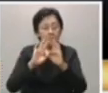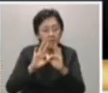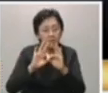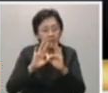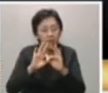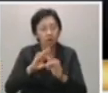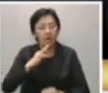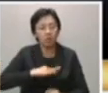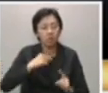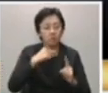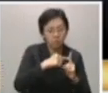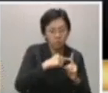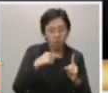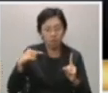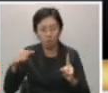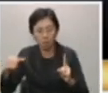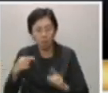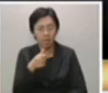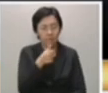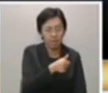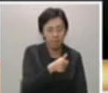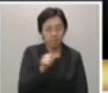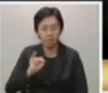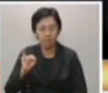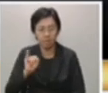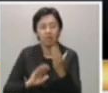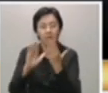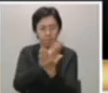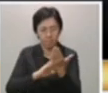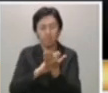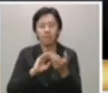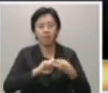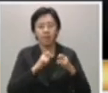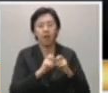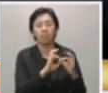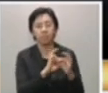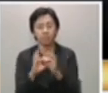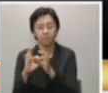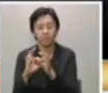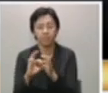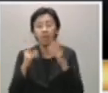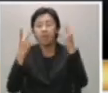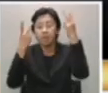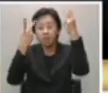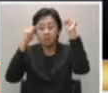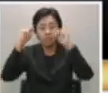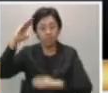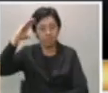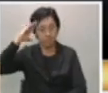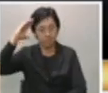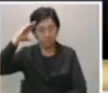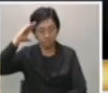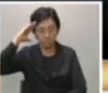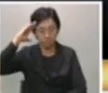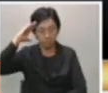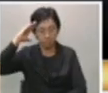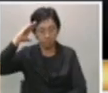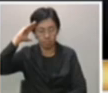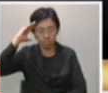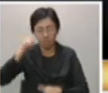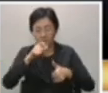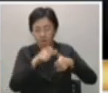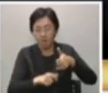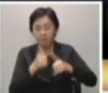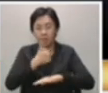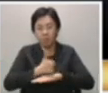บต่อชาติและประชาชนอย่างมากพลเอกประยุทธ์จันทร์โอชาอาจจะเป็นผู้น